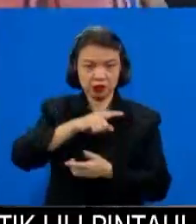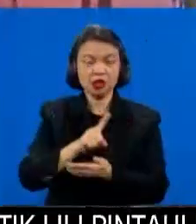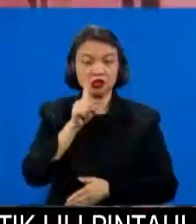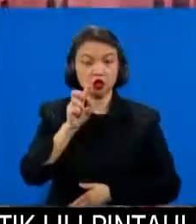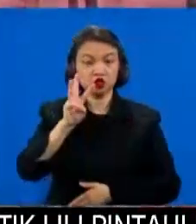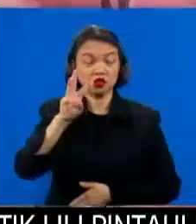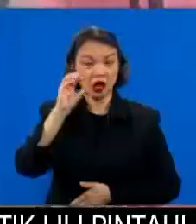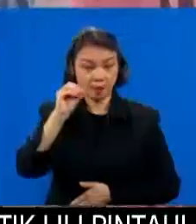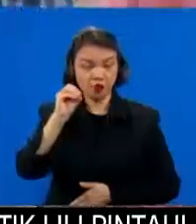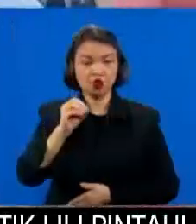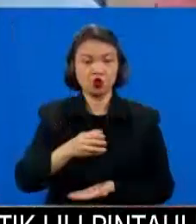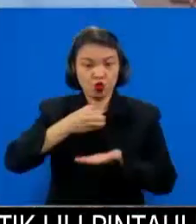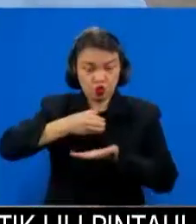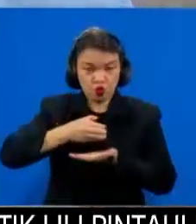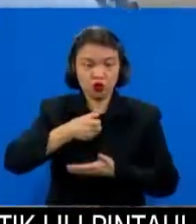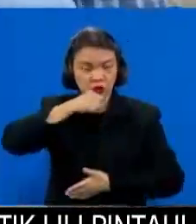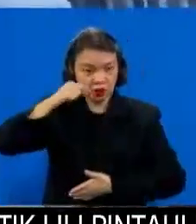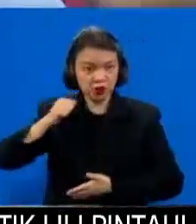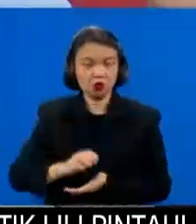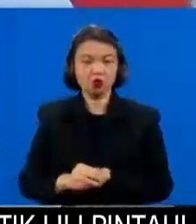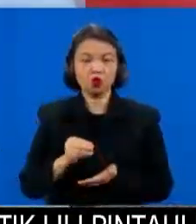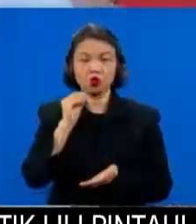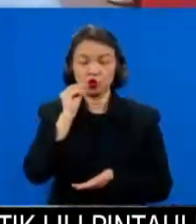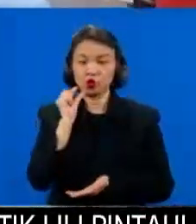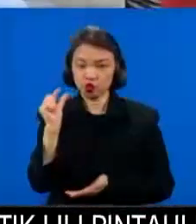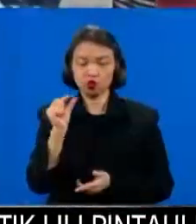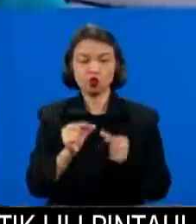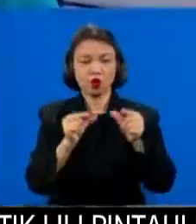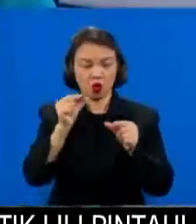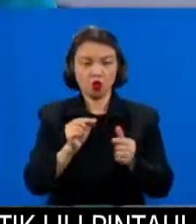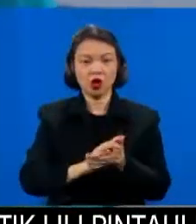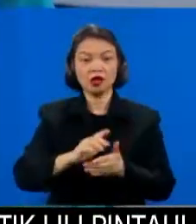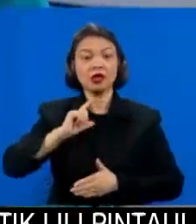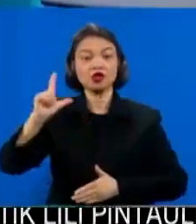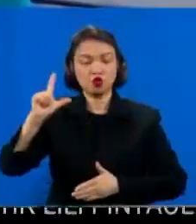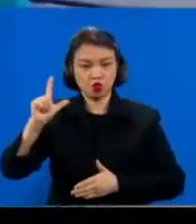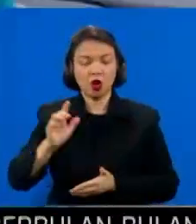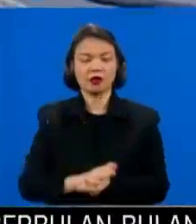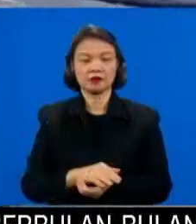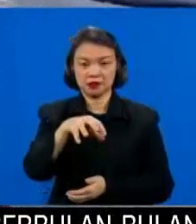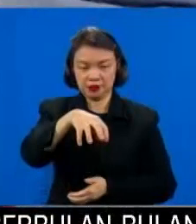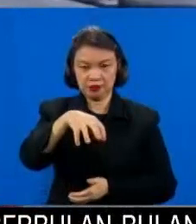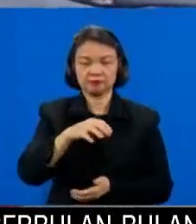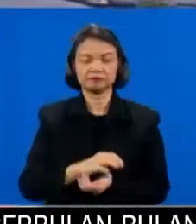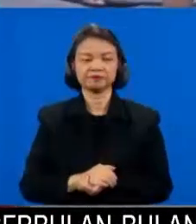paket dibagikan kepada warga dari luar yang datang ke masjid. Ya, desek-desek lah.